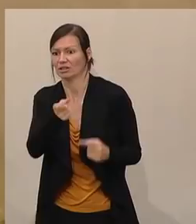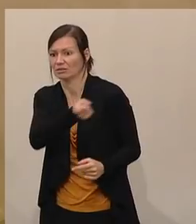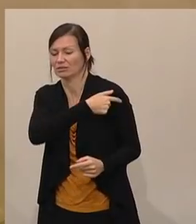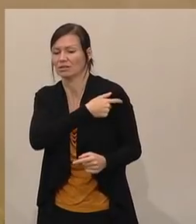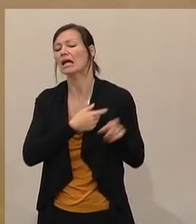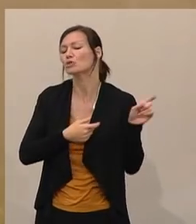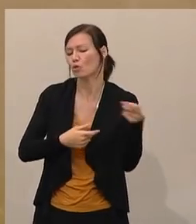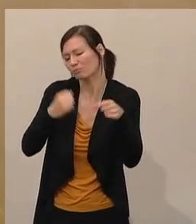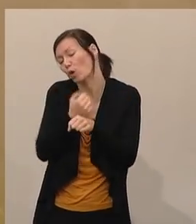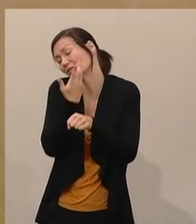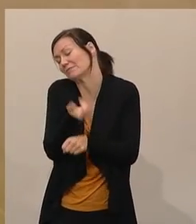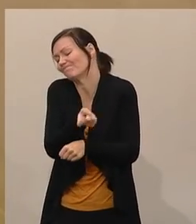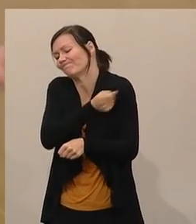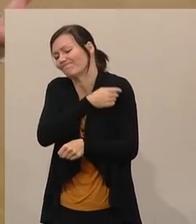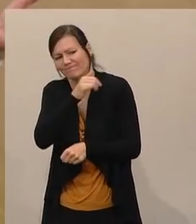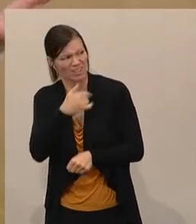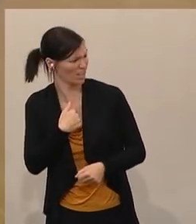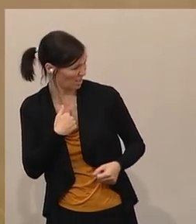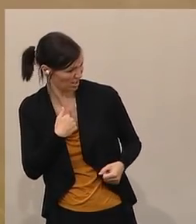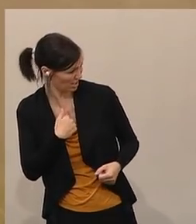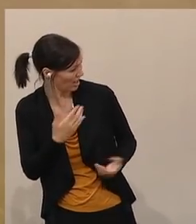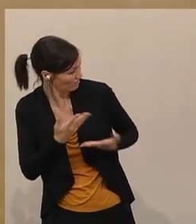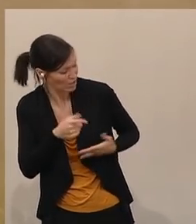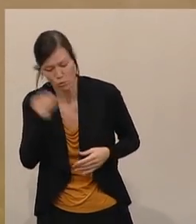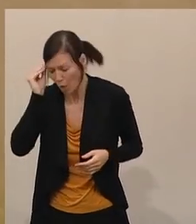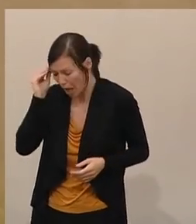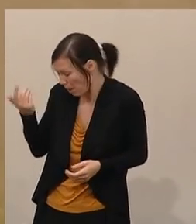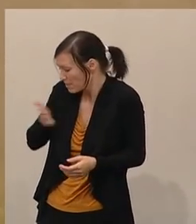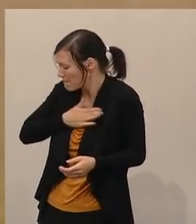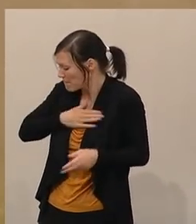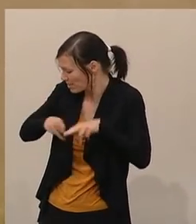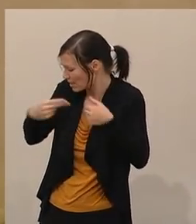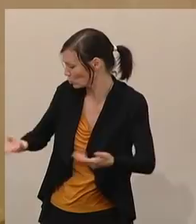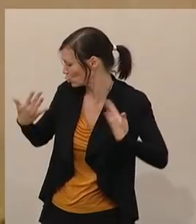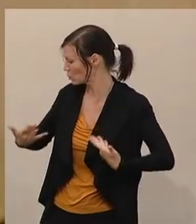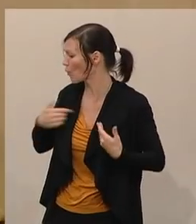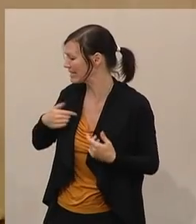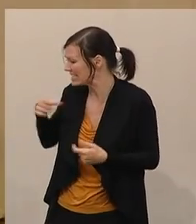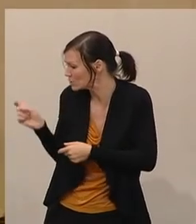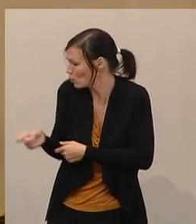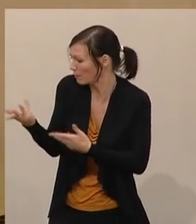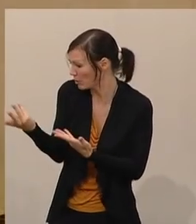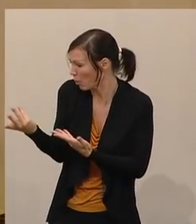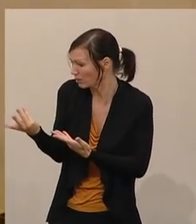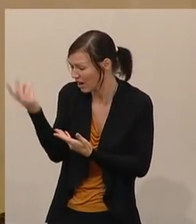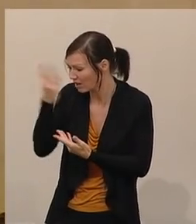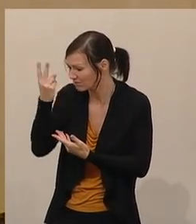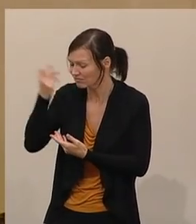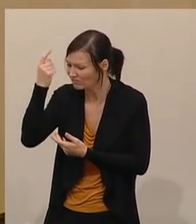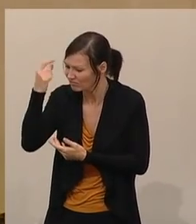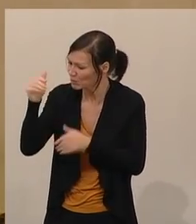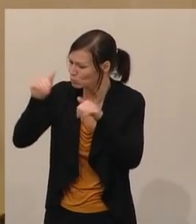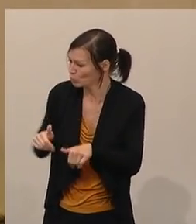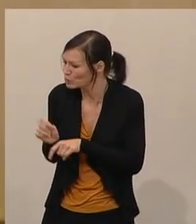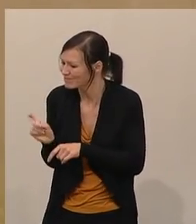dennoch zu und erklärt dem Frosch: Was hast du denn gedacht? Ich bin ein Skorpion, das liegt in meiner Natur. Also frage ich mich als